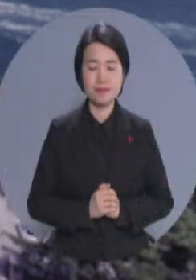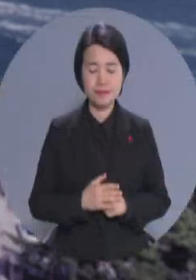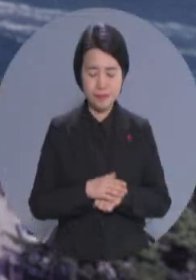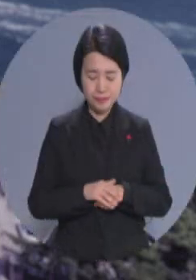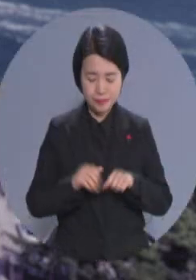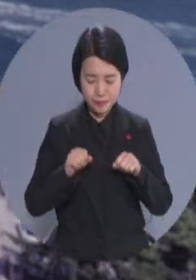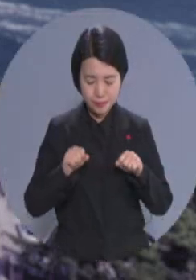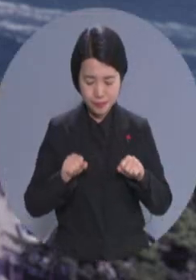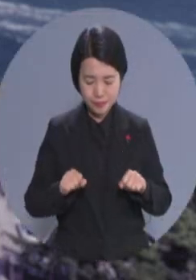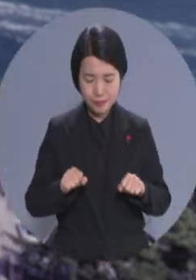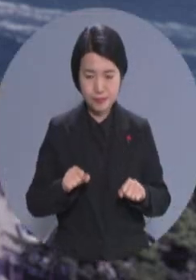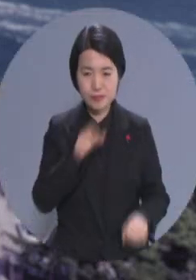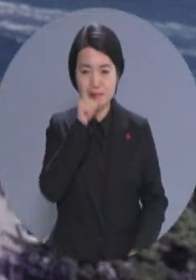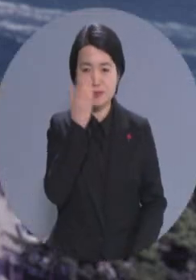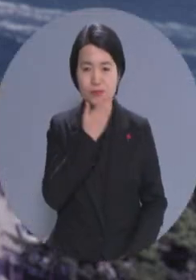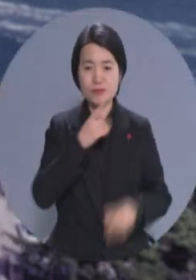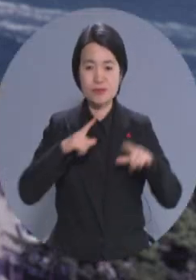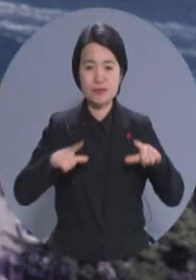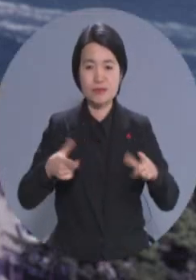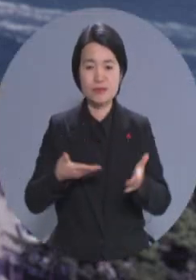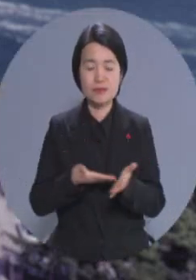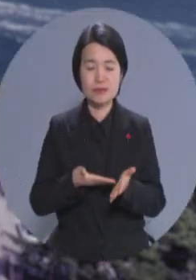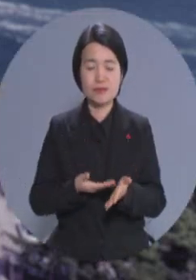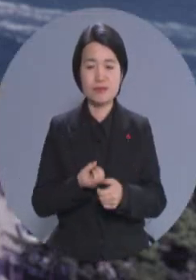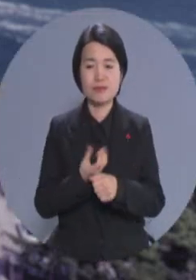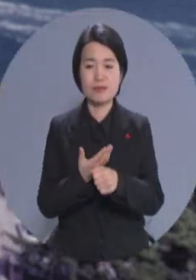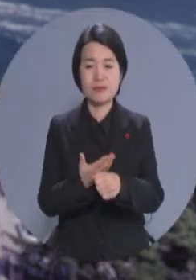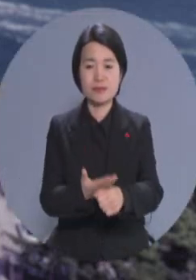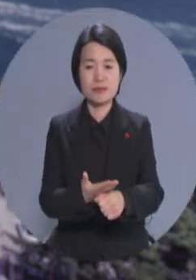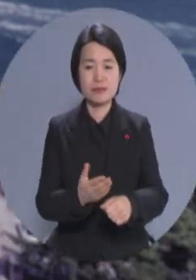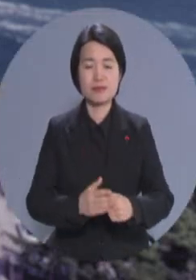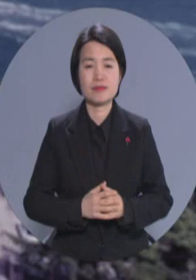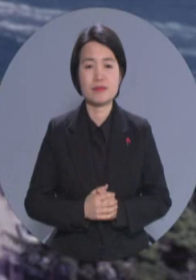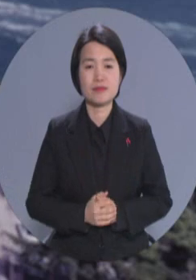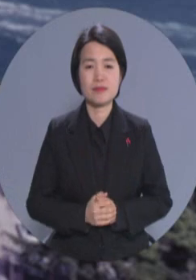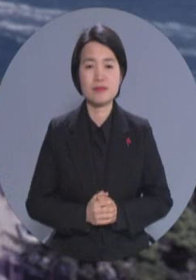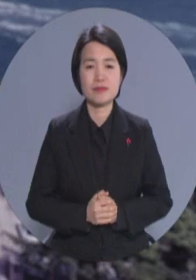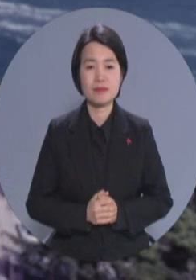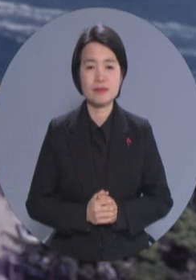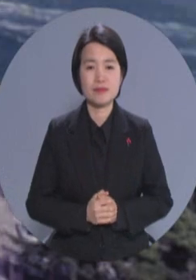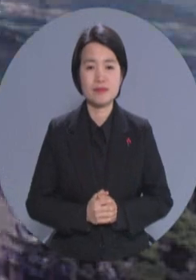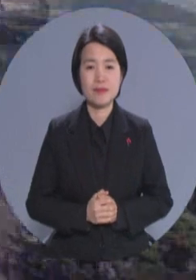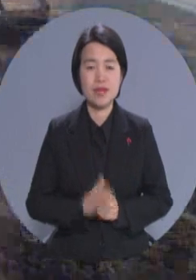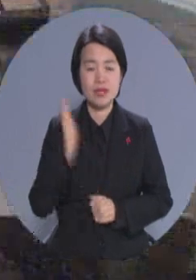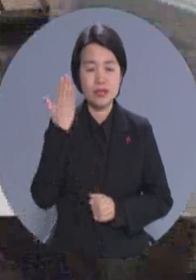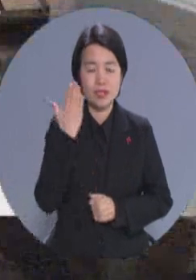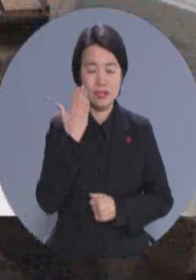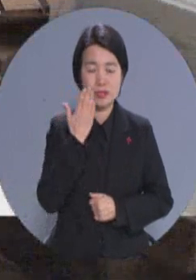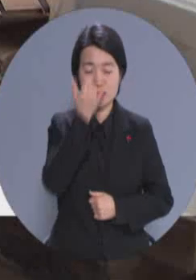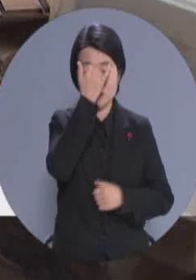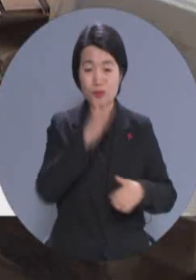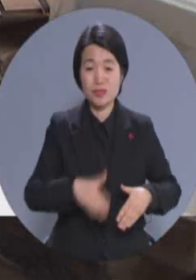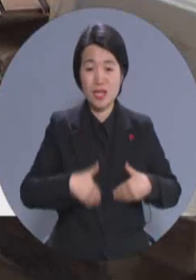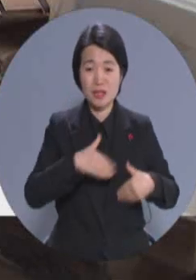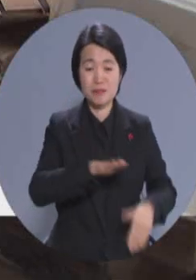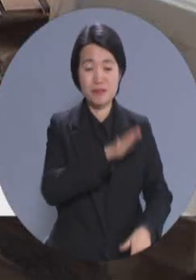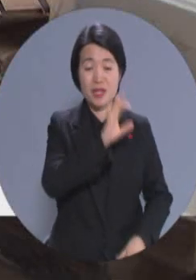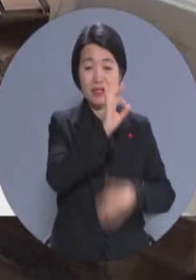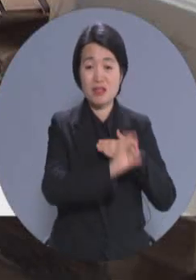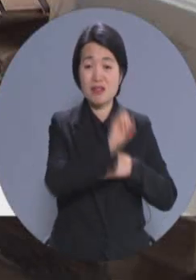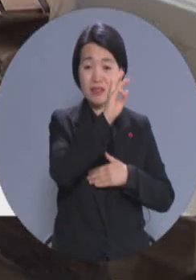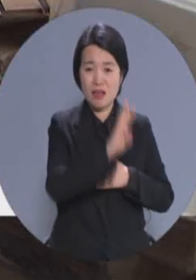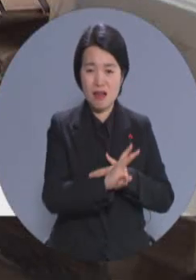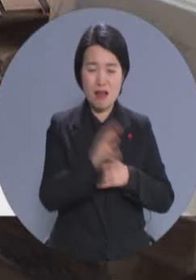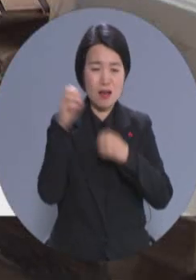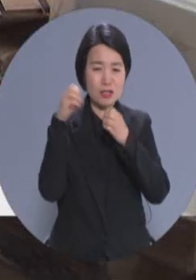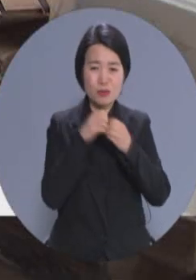여러분 안녕하십니까 여수 NBC 뉴스 데스크입니다 최근 충남 서천에 있는 전통시장에서